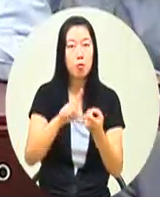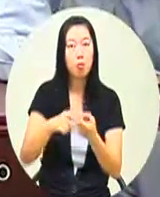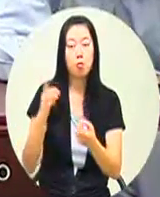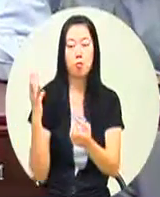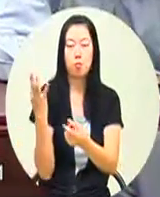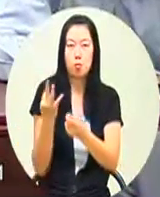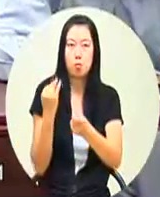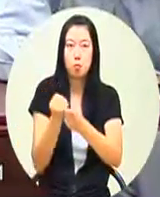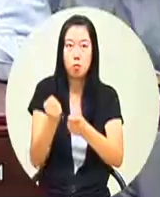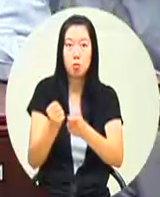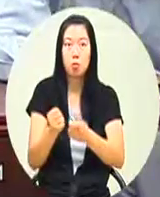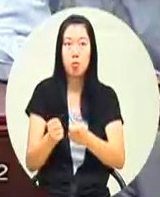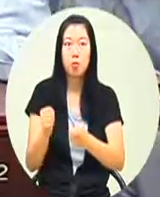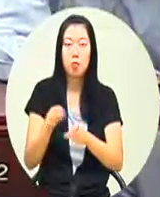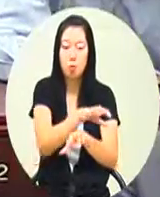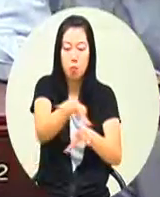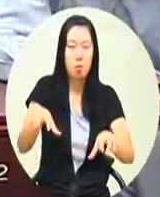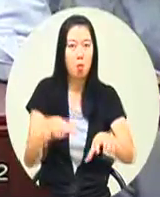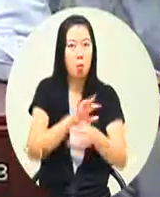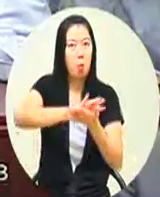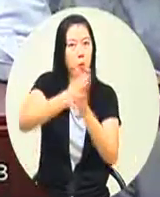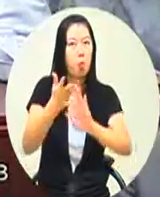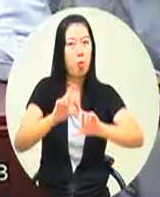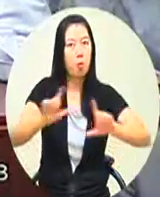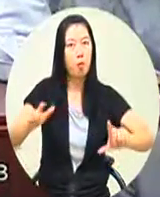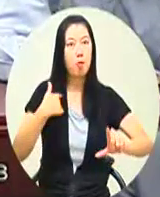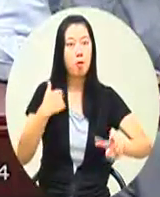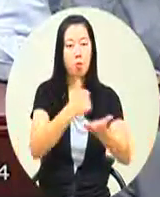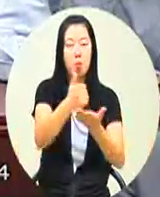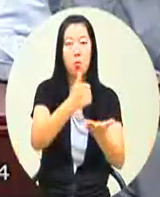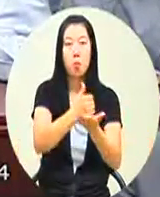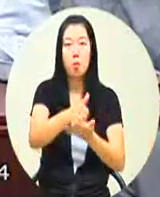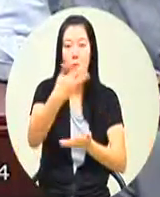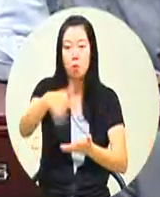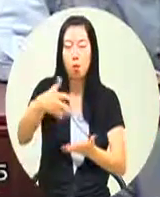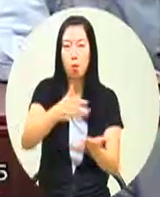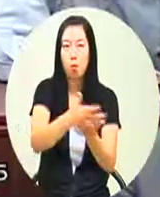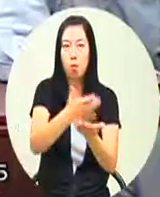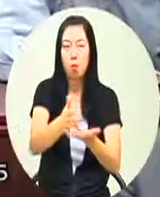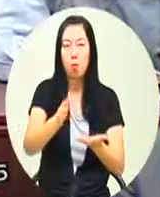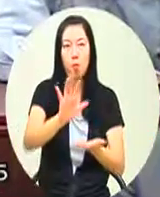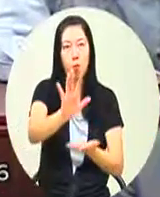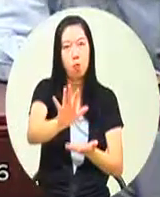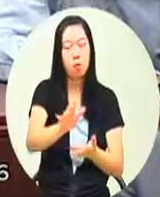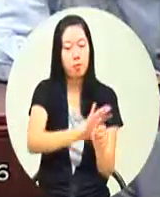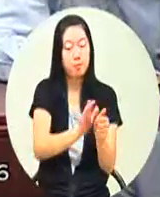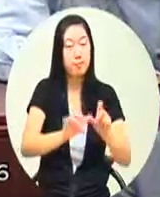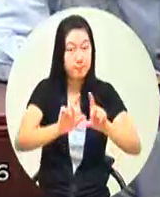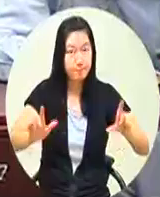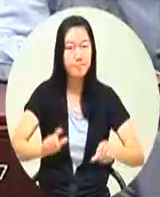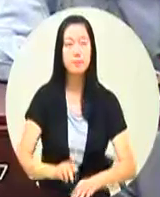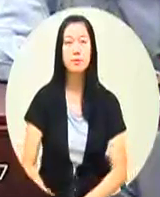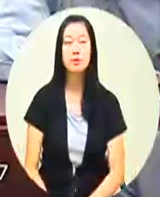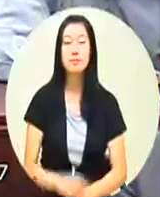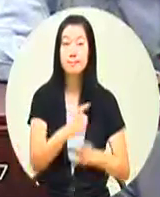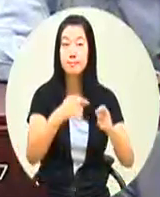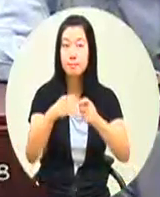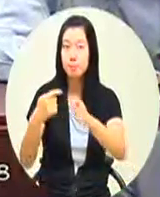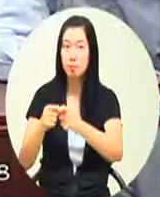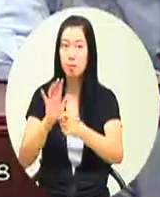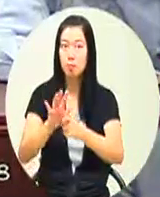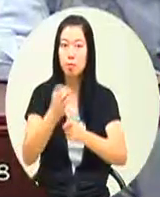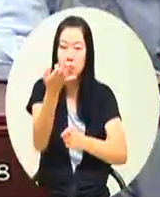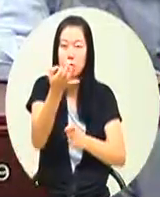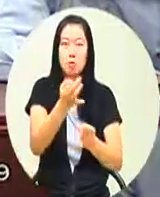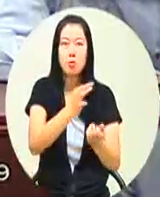识到整个一个环境的变迁对我们供水稳定造成了一个冲击。所以呢，我们事实上每年呢都在有限的经费